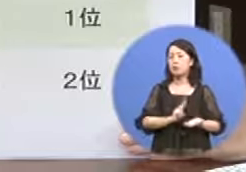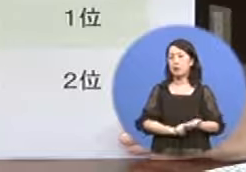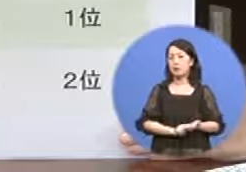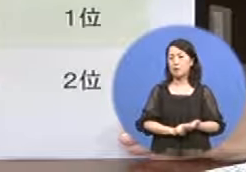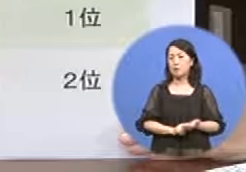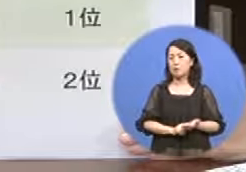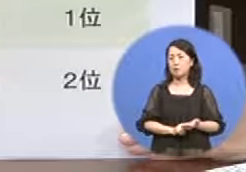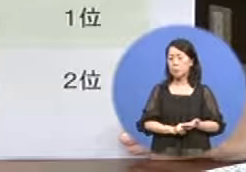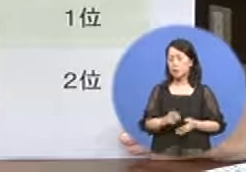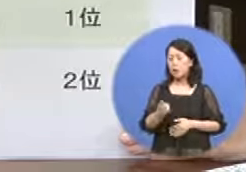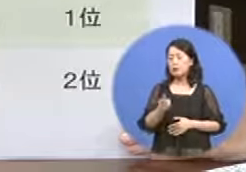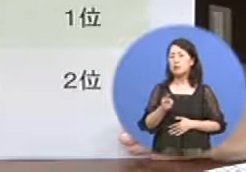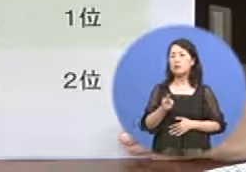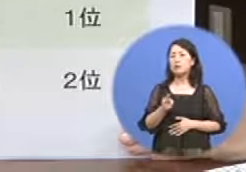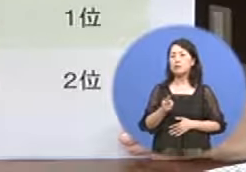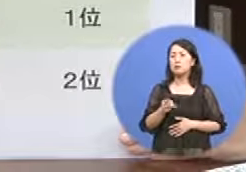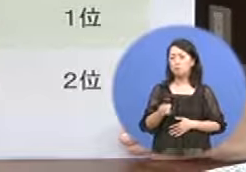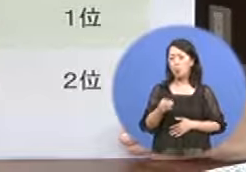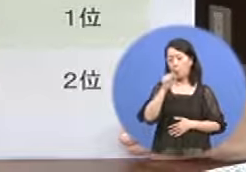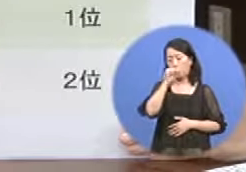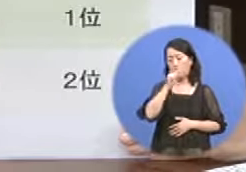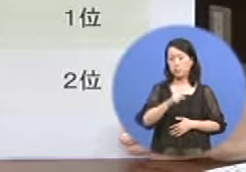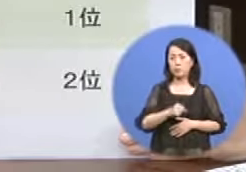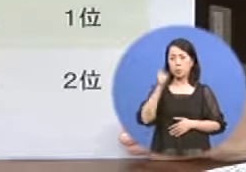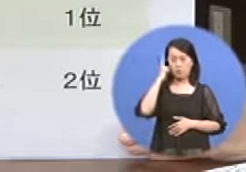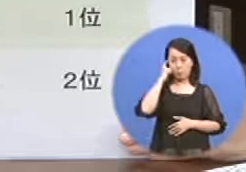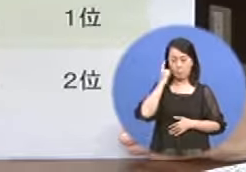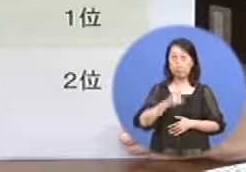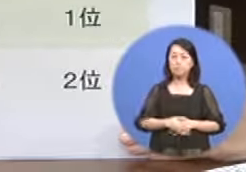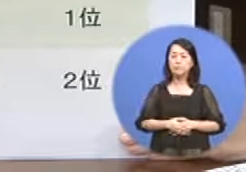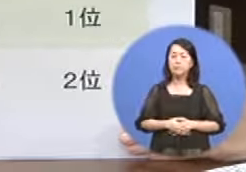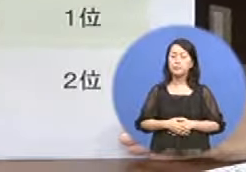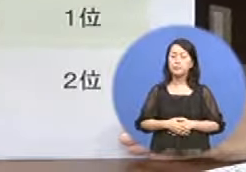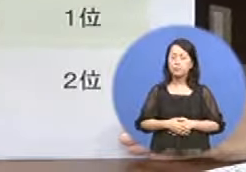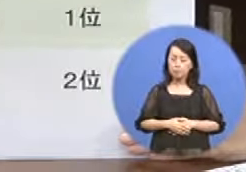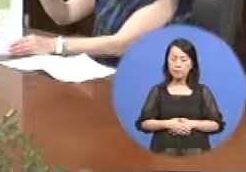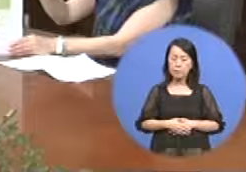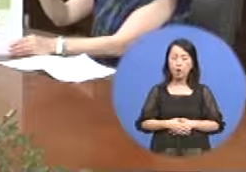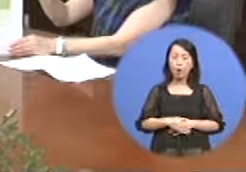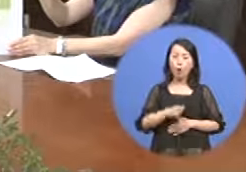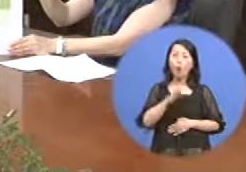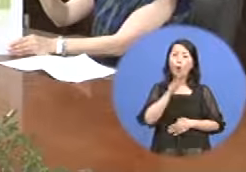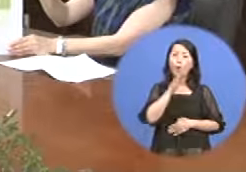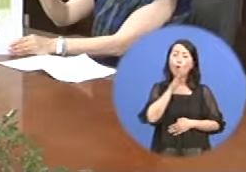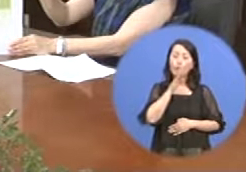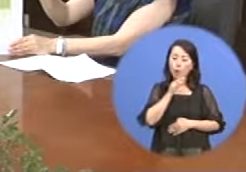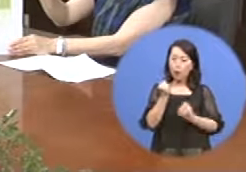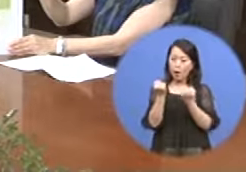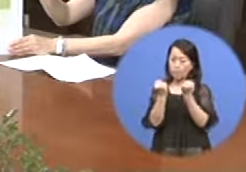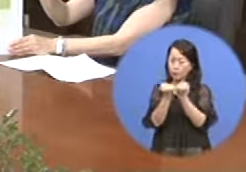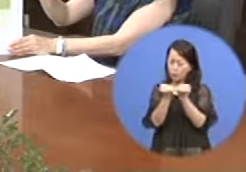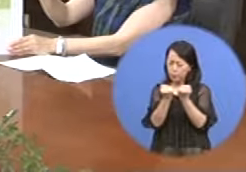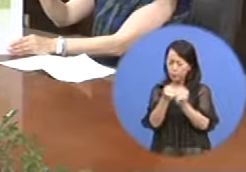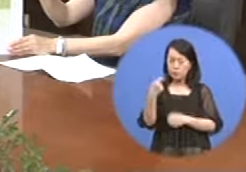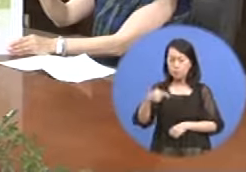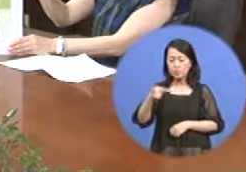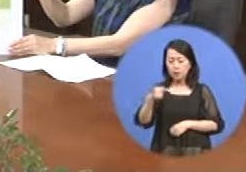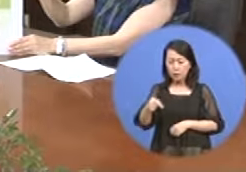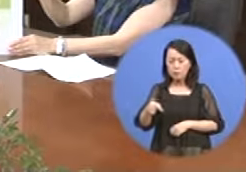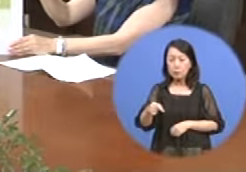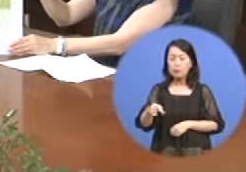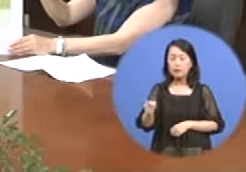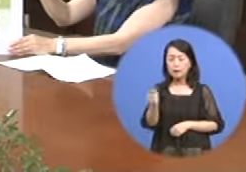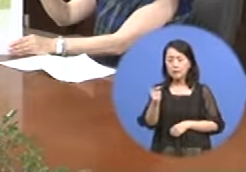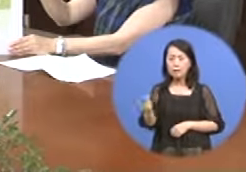い、 でこれも非常にいいわけです ね、 そうですね。 だから本当は、はい、本当は道徳教育が大事で、はい、いじめなん